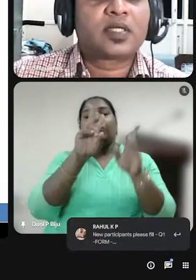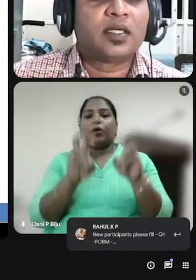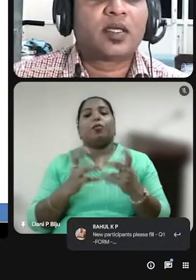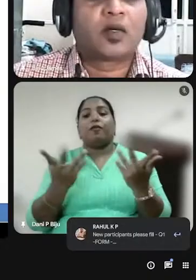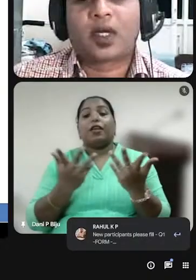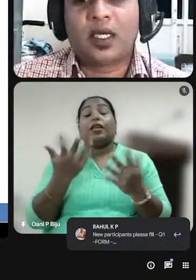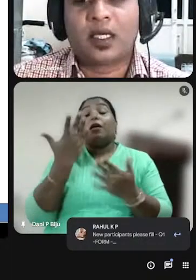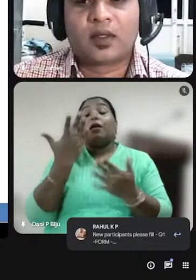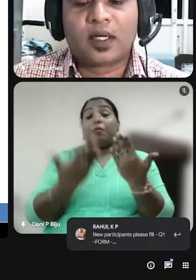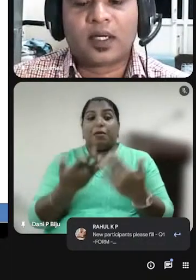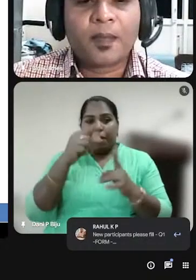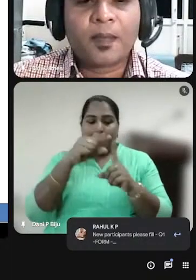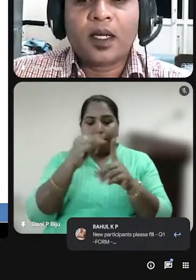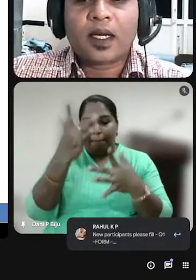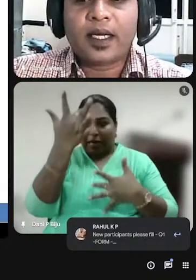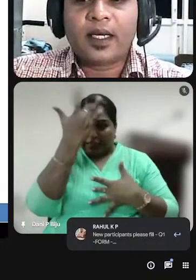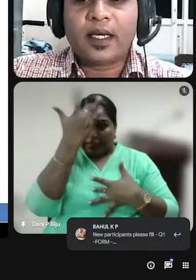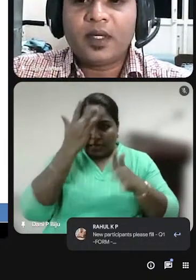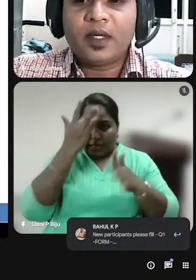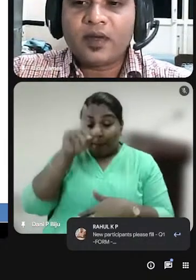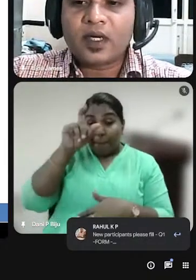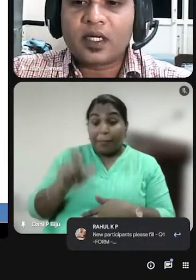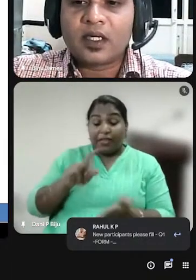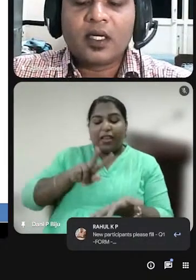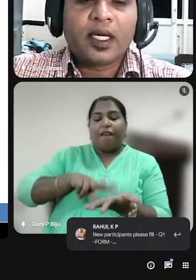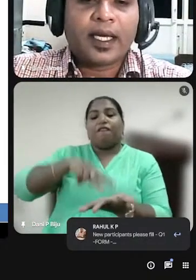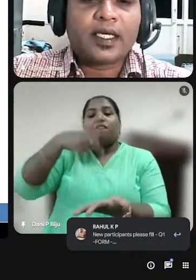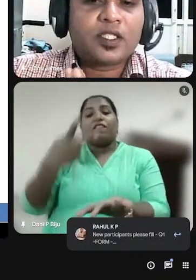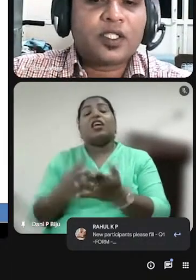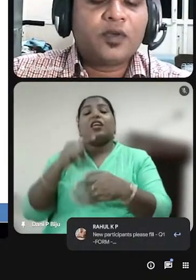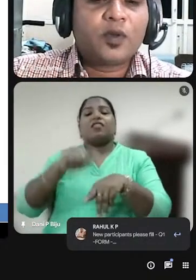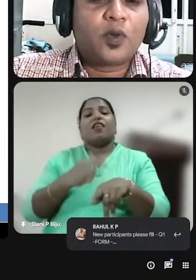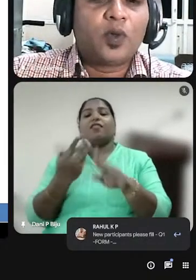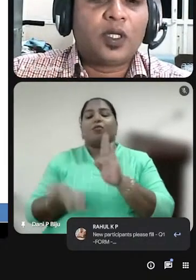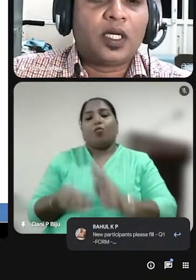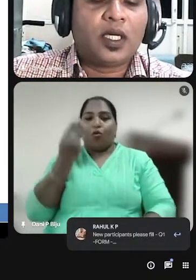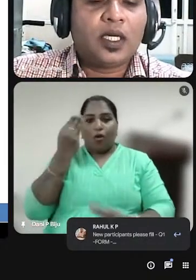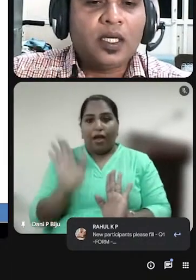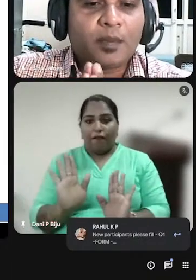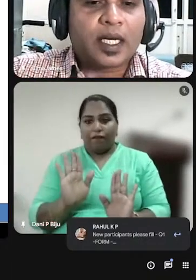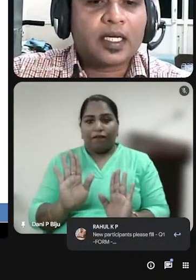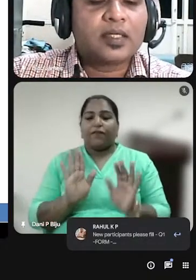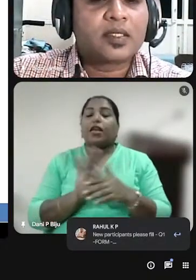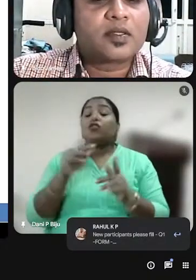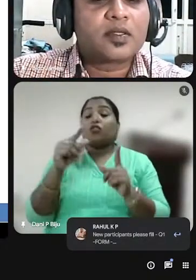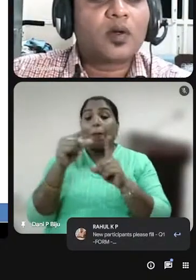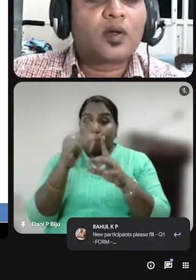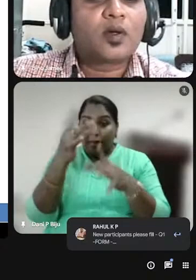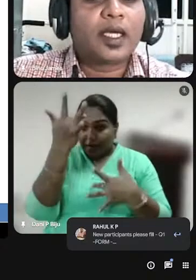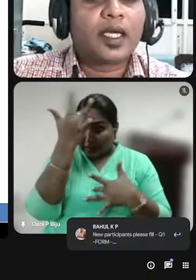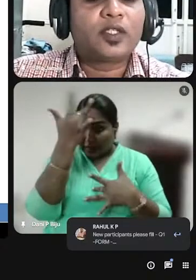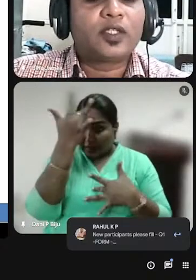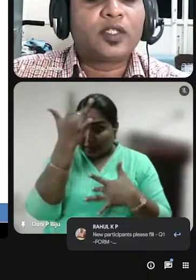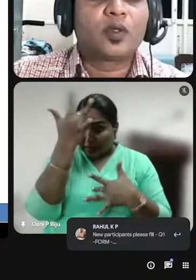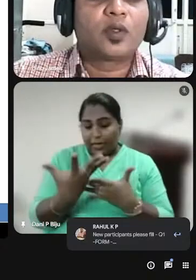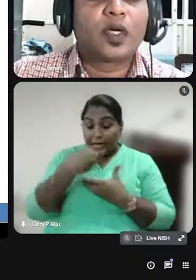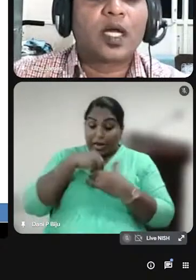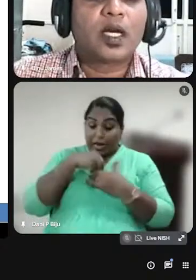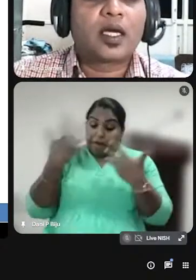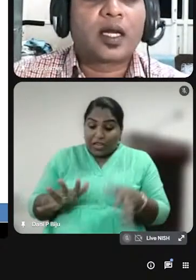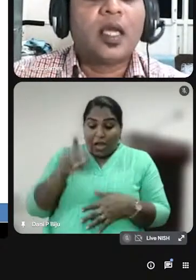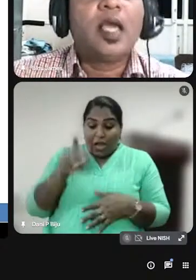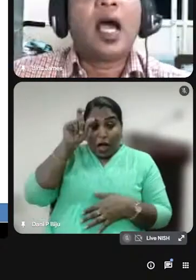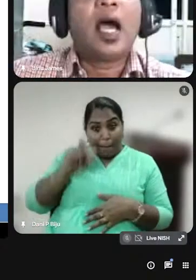വീഴാനുള്ള സാധ്യത കുറയ്ക്കുക. കാര്യം ഇവർക്ക് ഏറ്റവും കൂടുതൽ ഈ പാർക്കിൻസൺസ് രോഗമുള്ള ഏറ്റവും